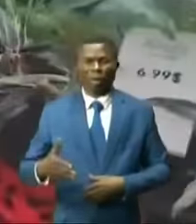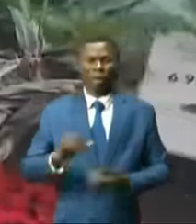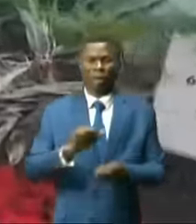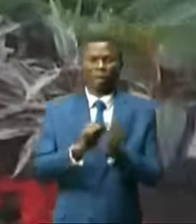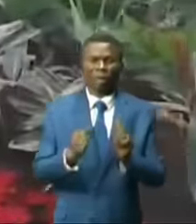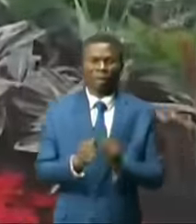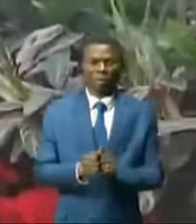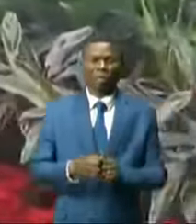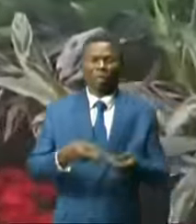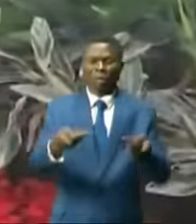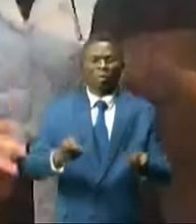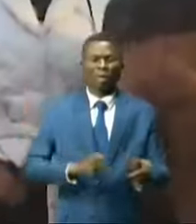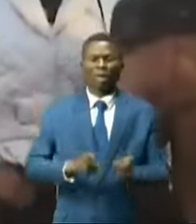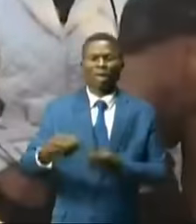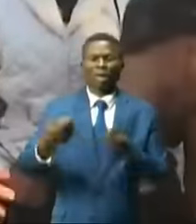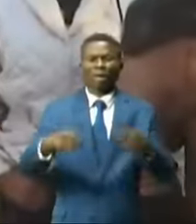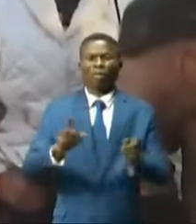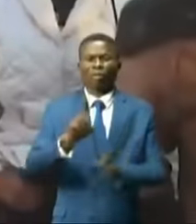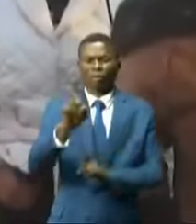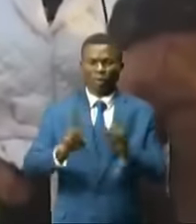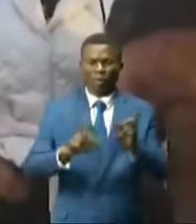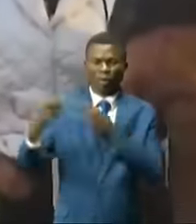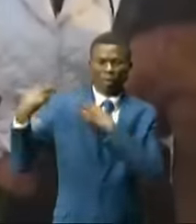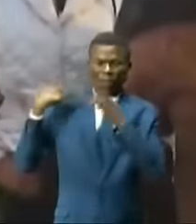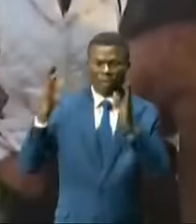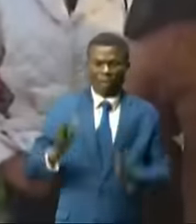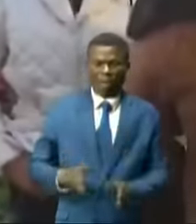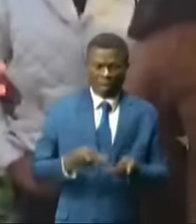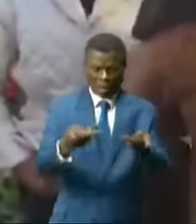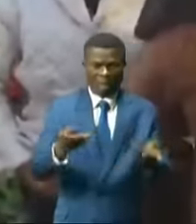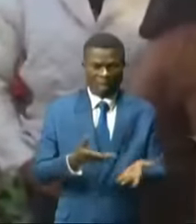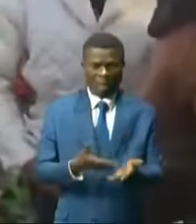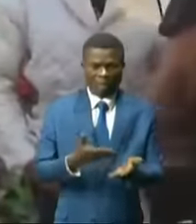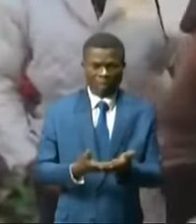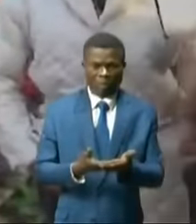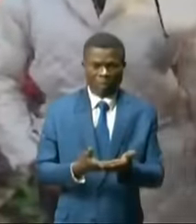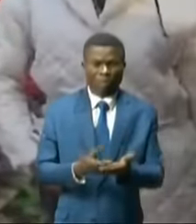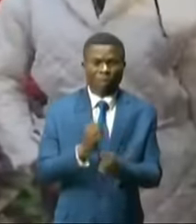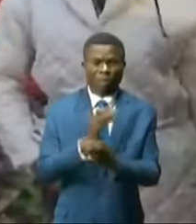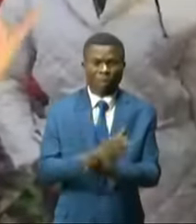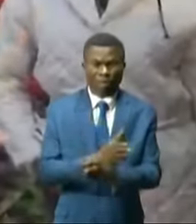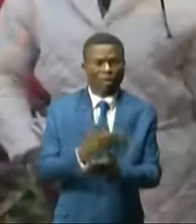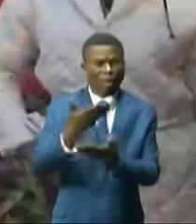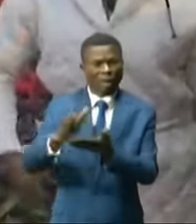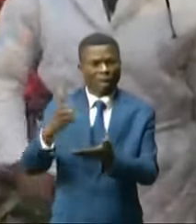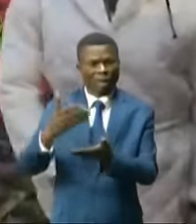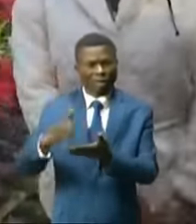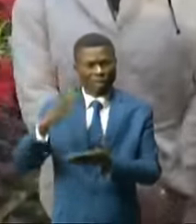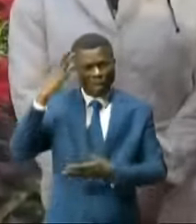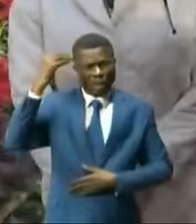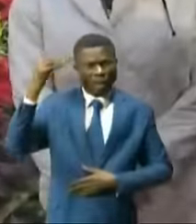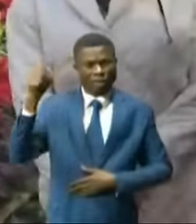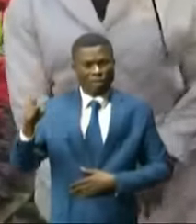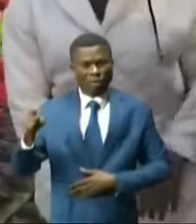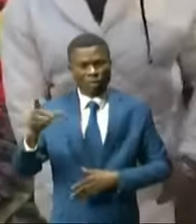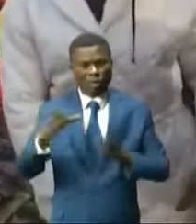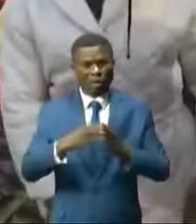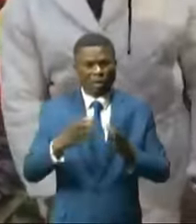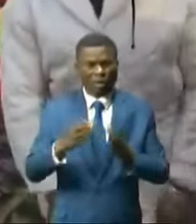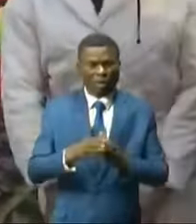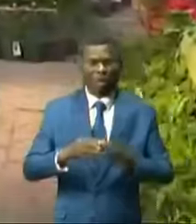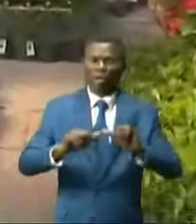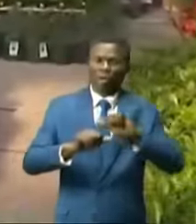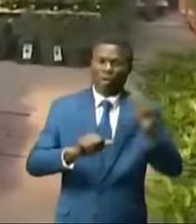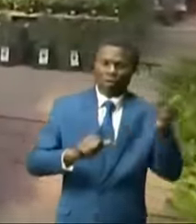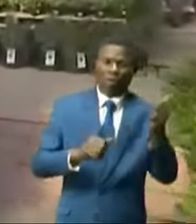et plus d'autres services. La responsable de cette serre s'est dite prête à partager son expertise avec les femmes